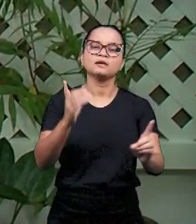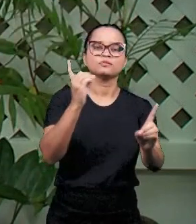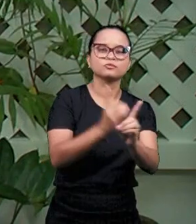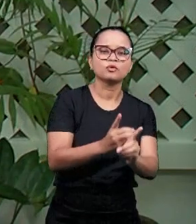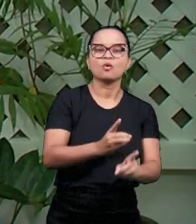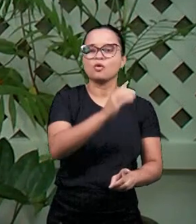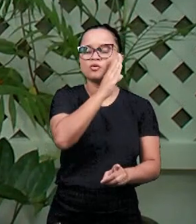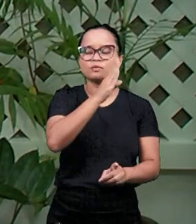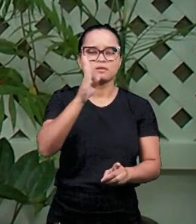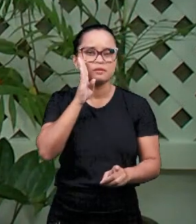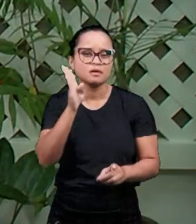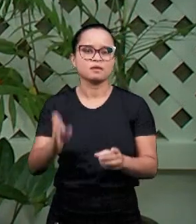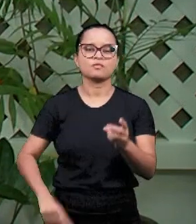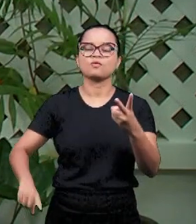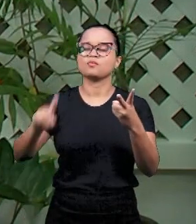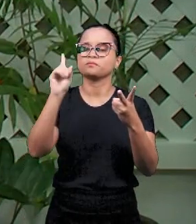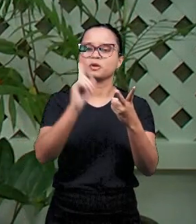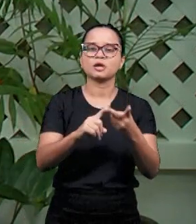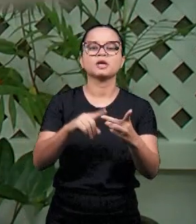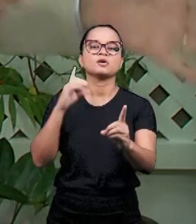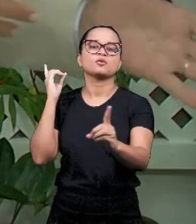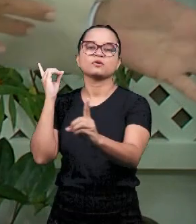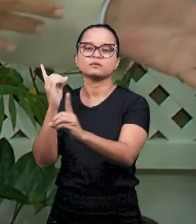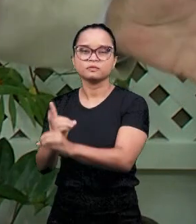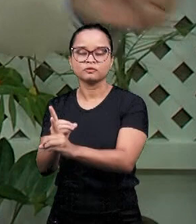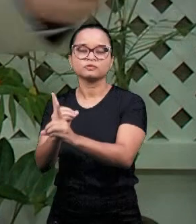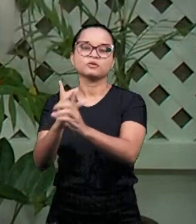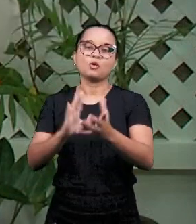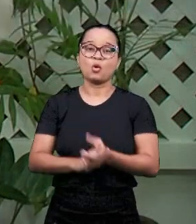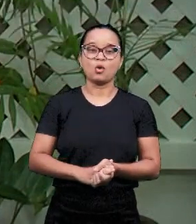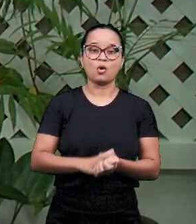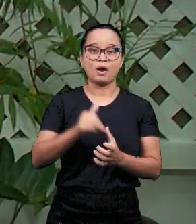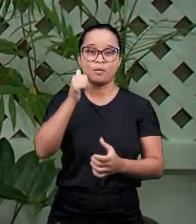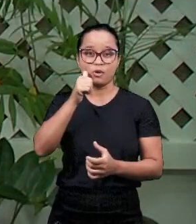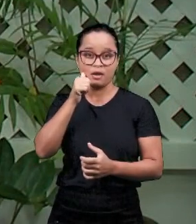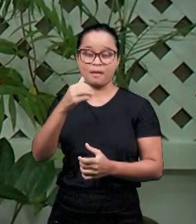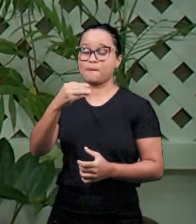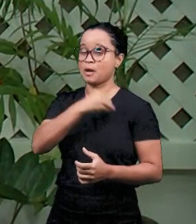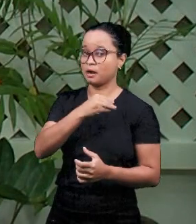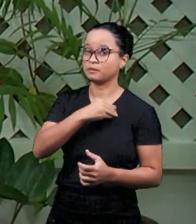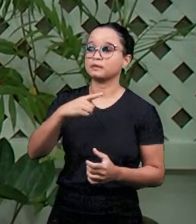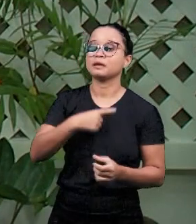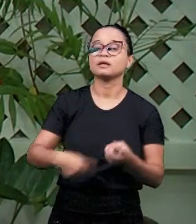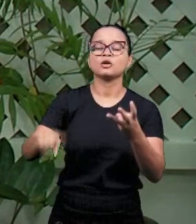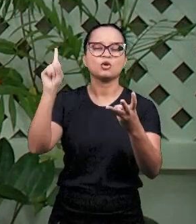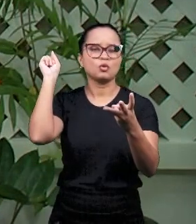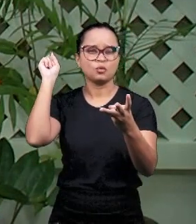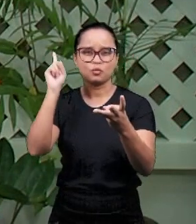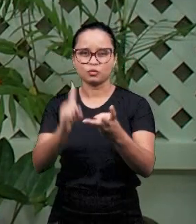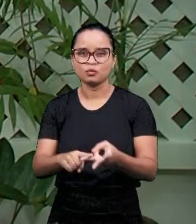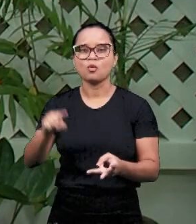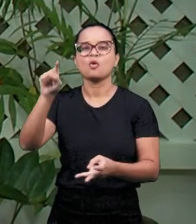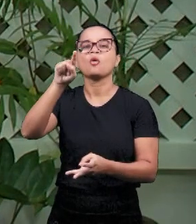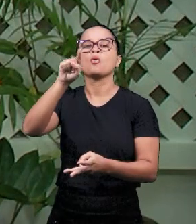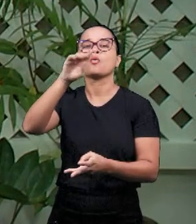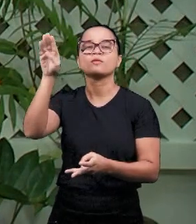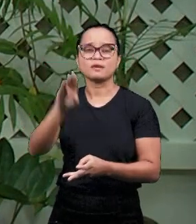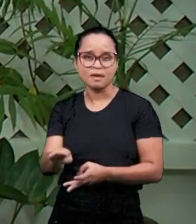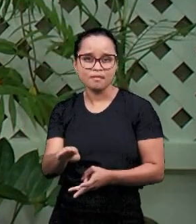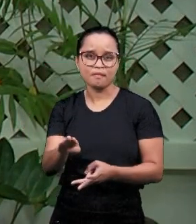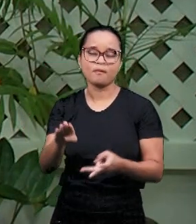retrouvé avec l'aveugle Bartimée, Jésus s'est retrouvé avec la femme pécheresse, Jésus s'est retrouvé avec